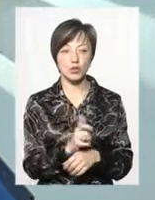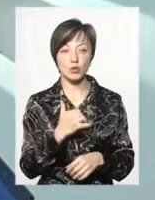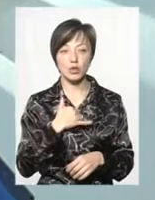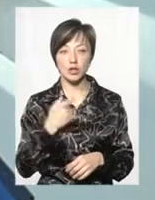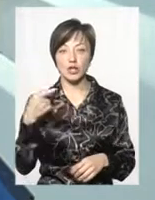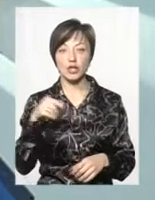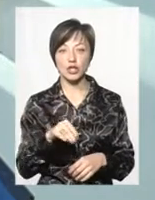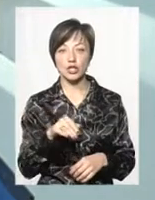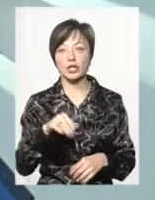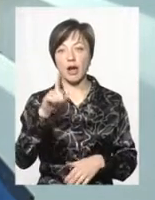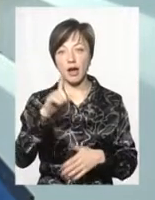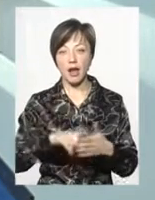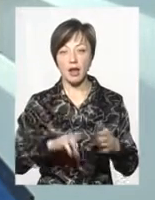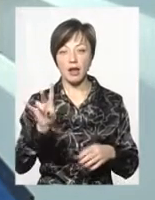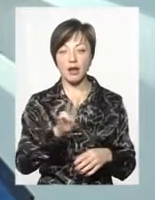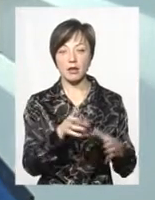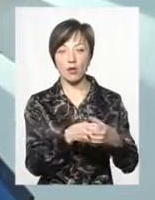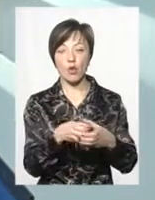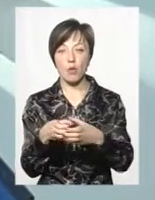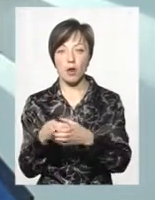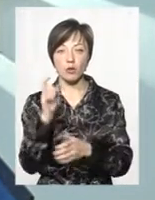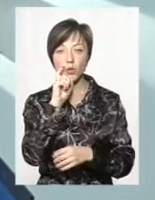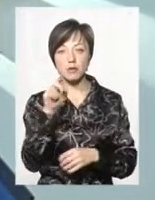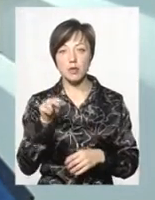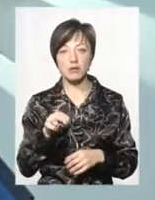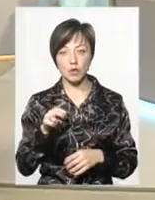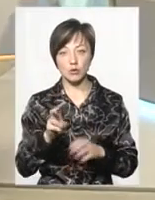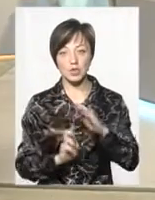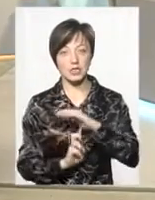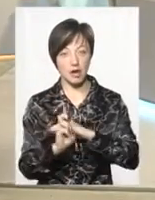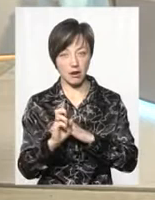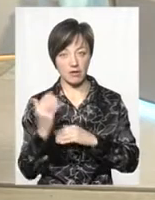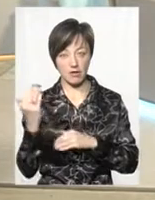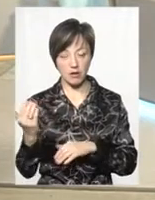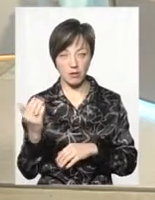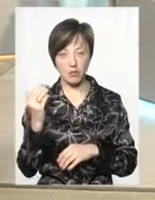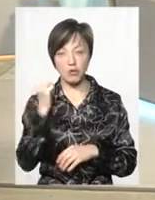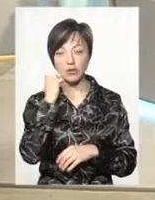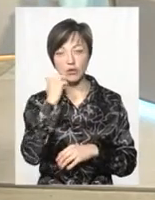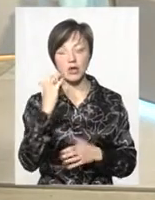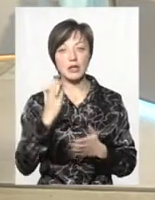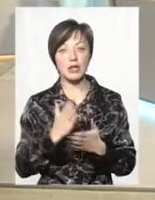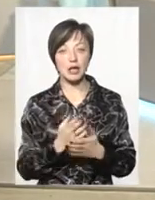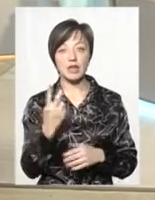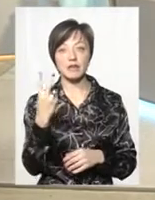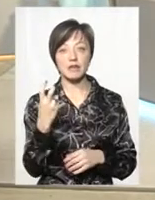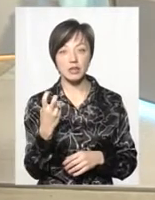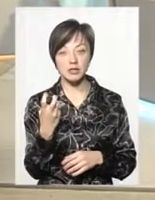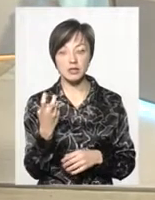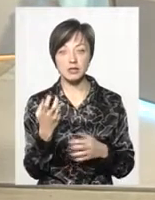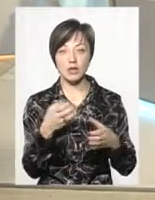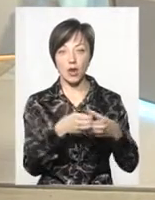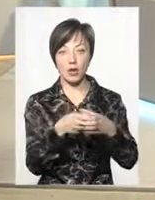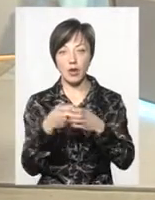майже 1000 релігійних громад Української православної церкви. А ще є 200 з чимось